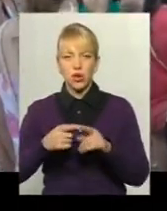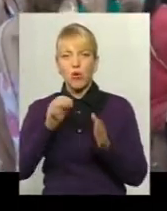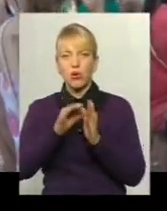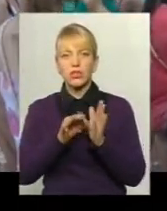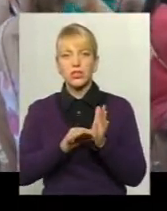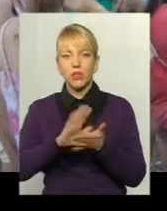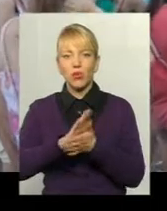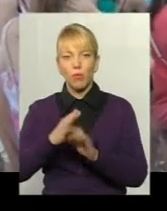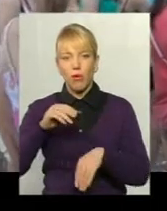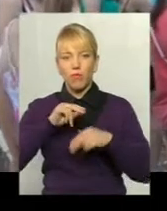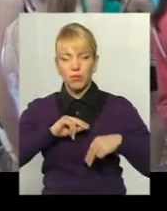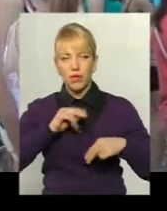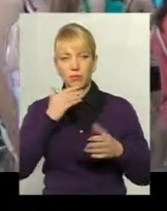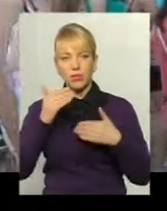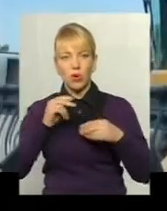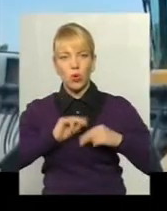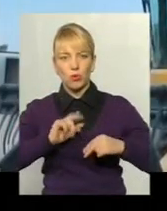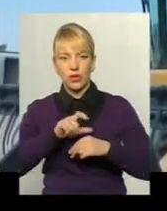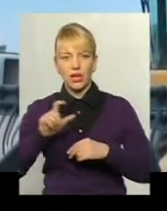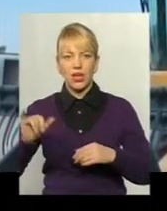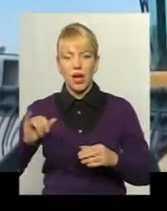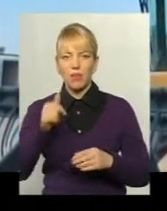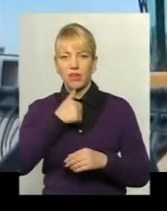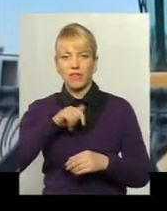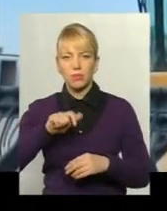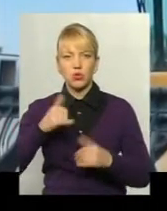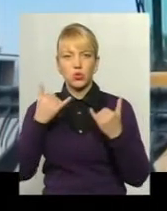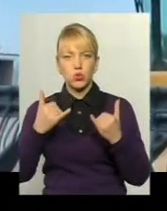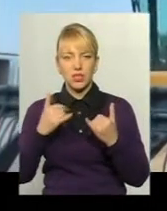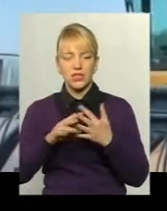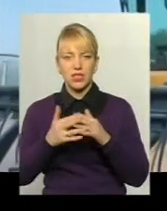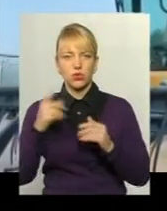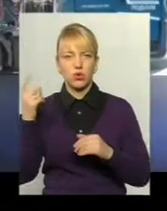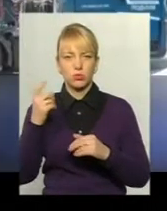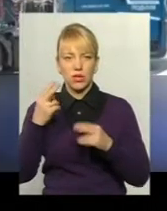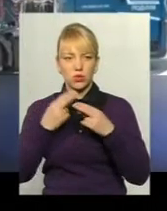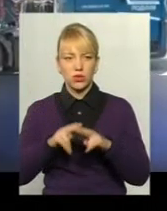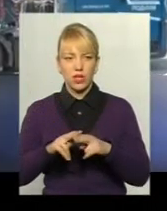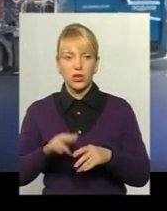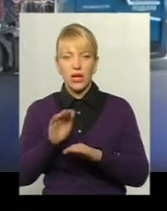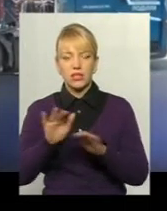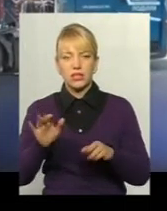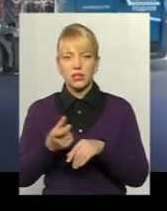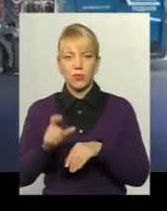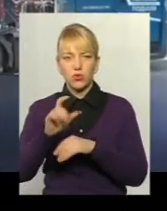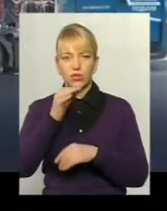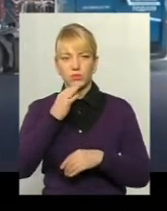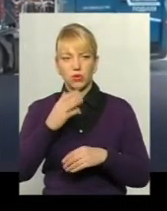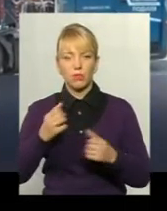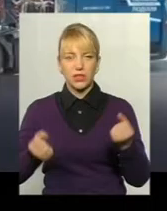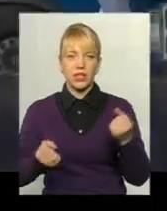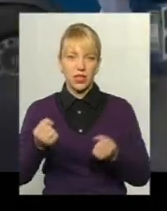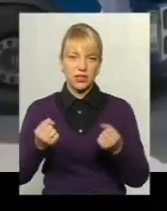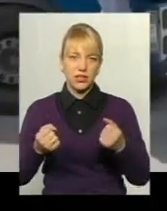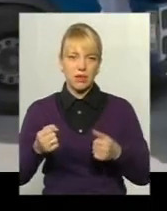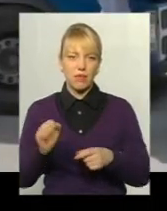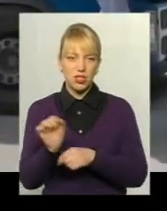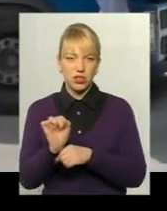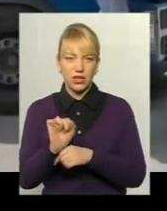праці, поспілкувалися з робітниками і навіть випробували сучасну сільськогосподарську техніку. Дітям дуже сподобалося кататися на машинах.